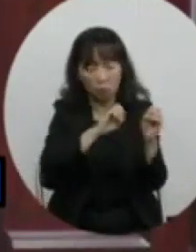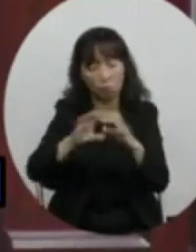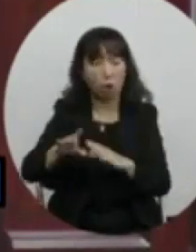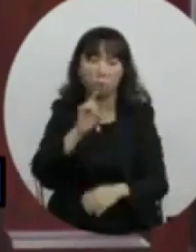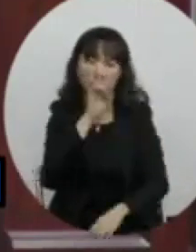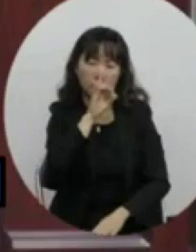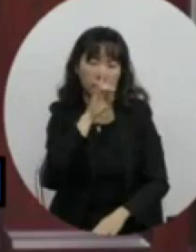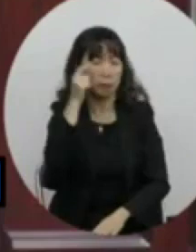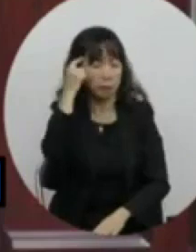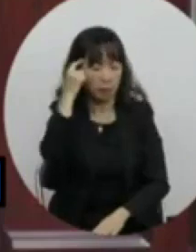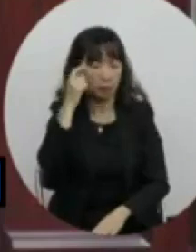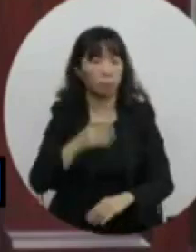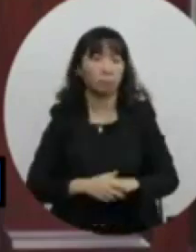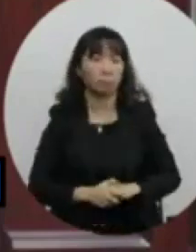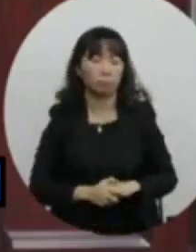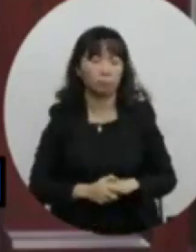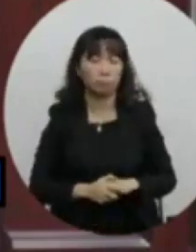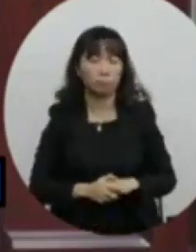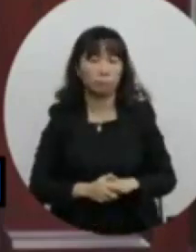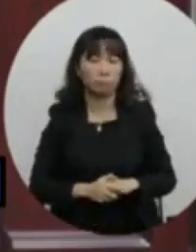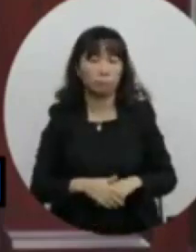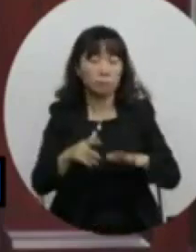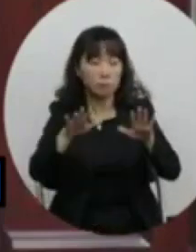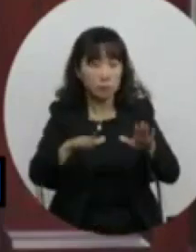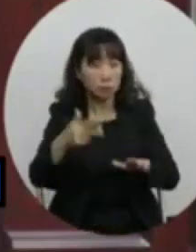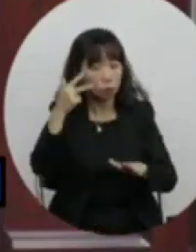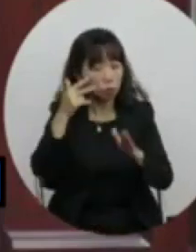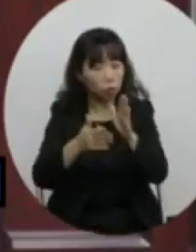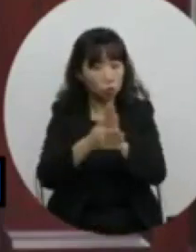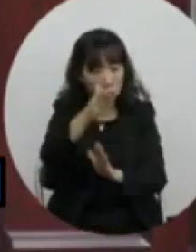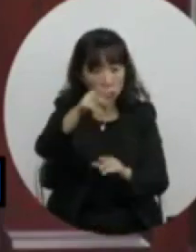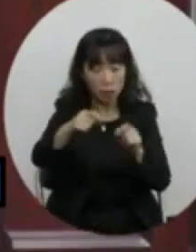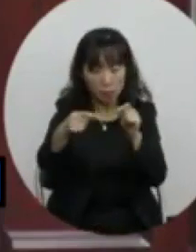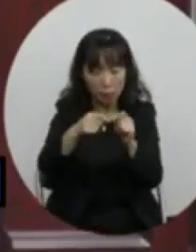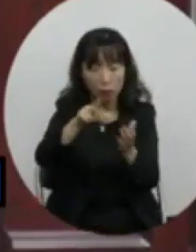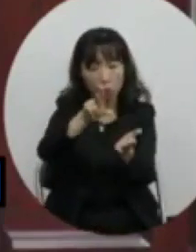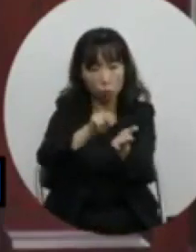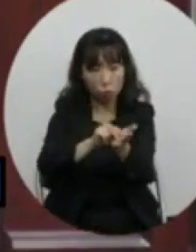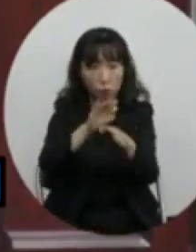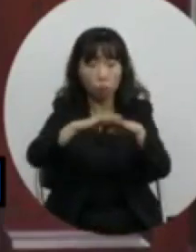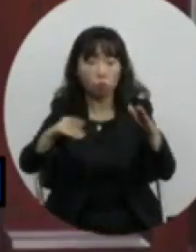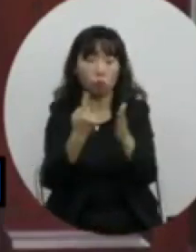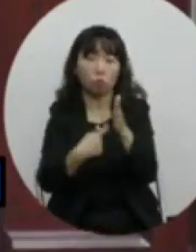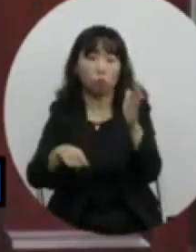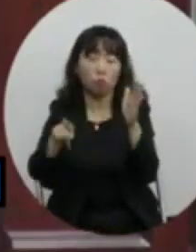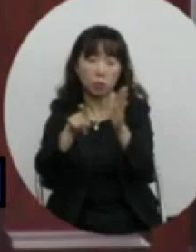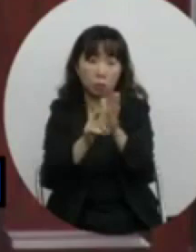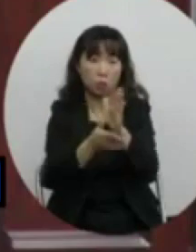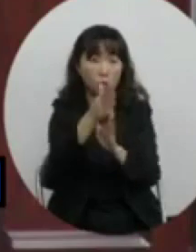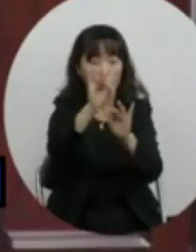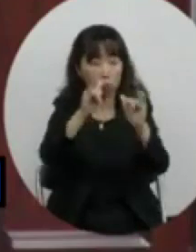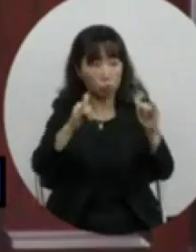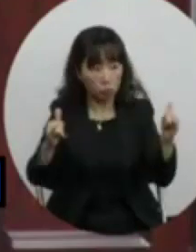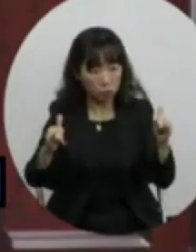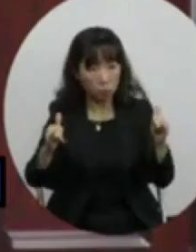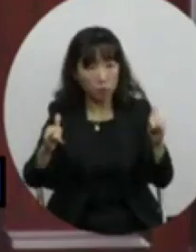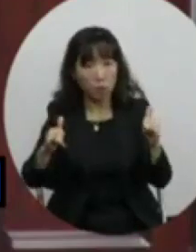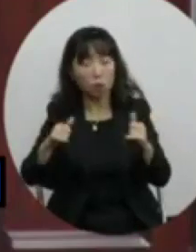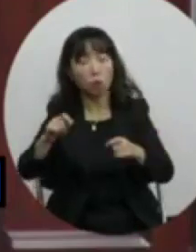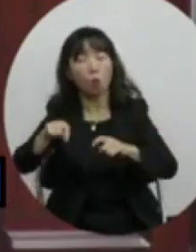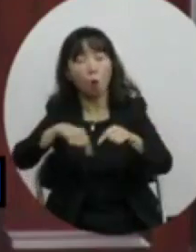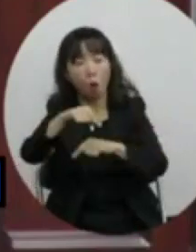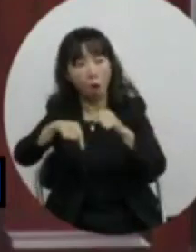안 된다고 생각합니다. 우리 여주시가 직면한 문제들을 제대로 풀어나가기 위해서는 시민과 여주시